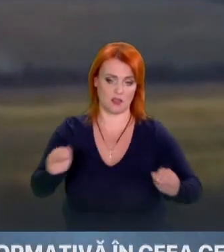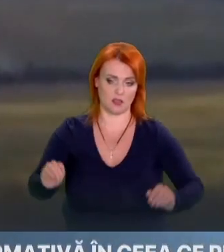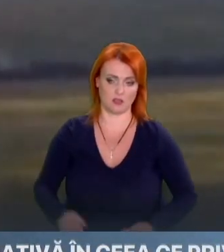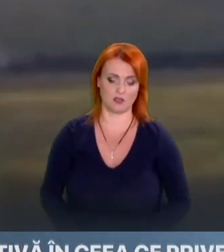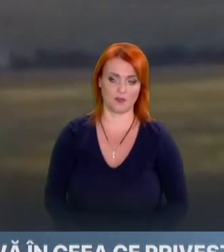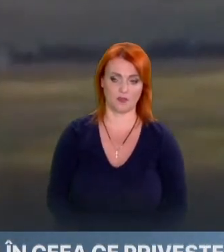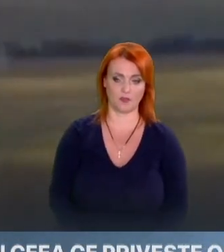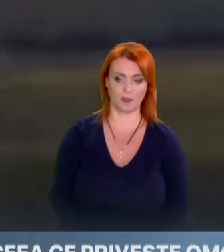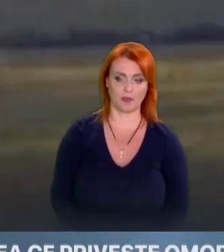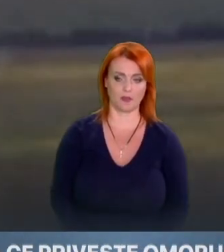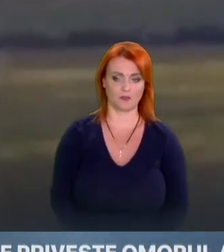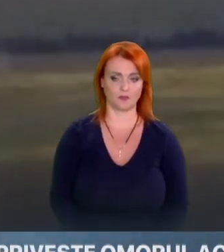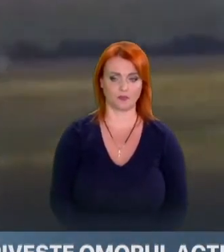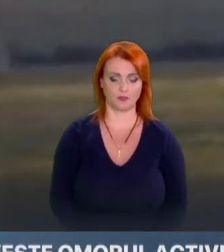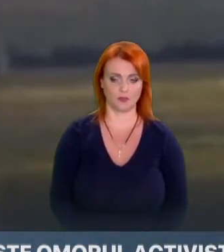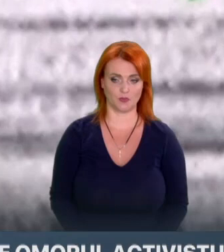Gata, maiecle.